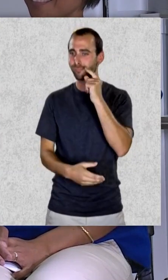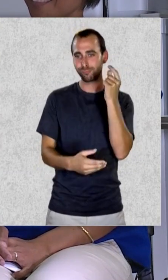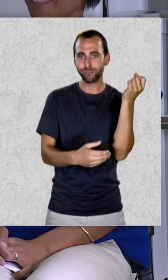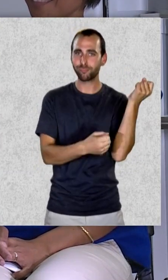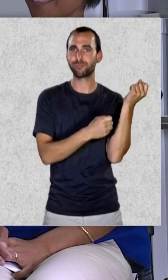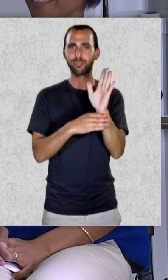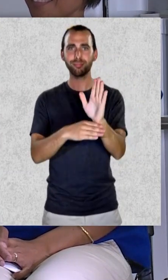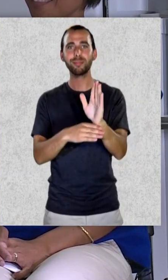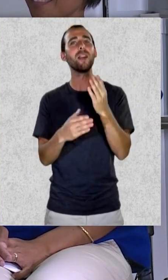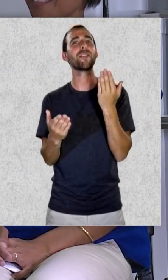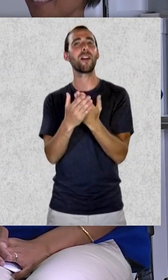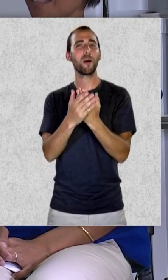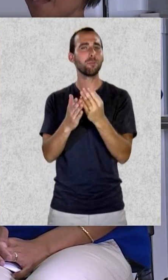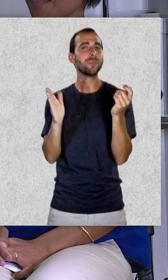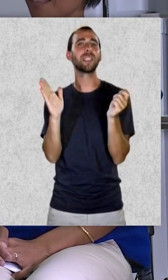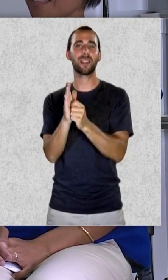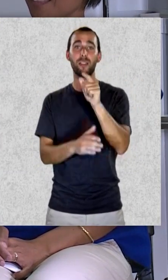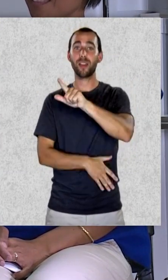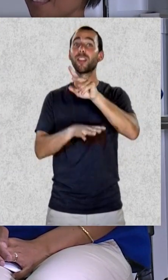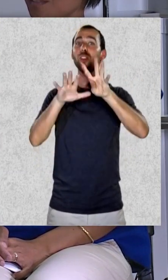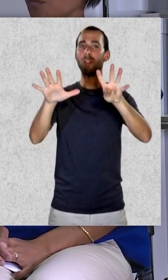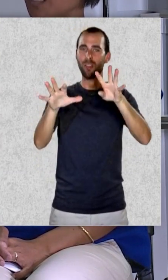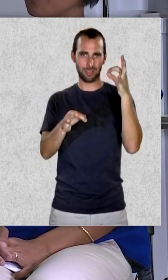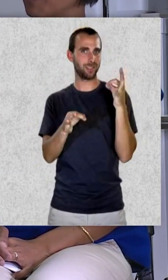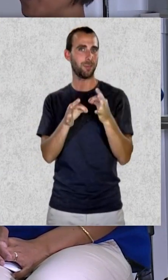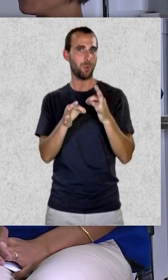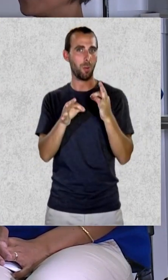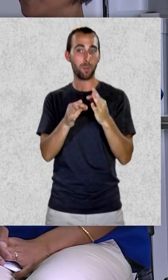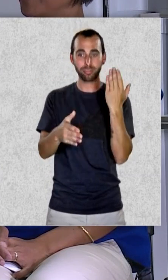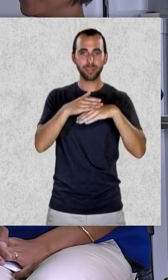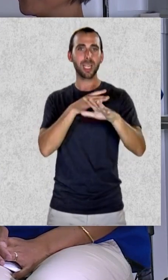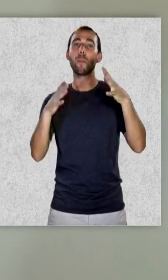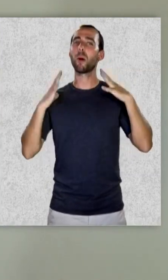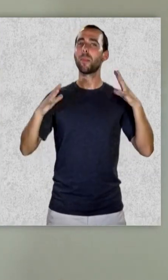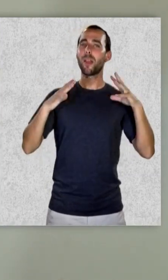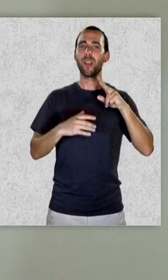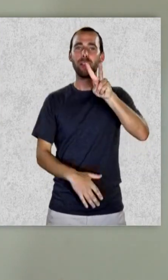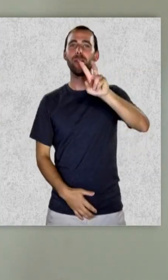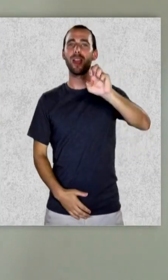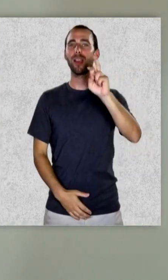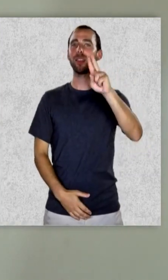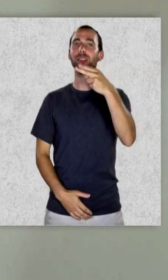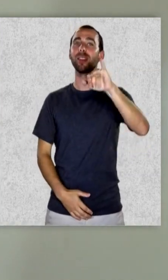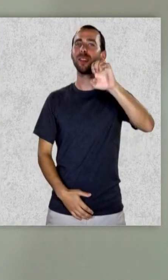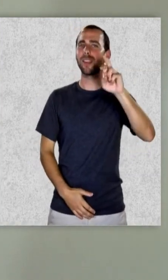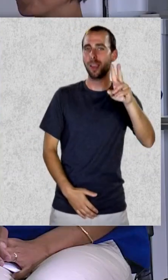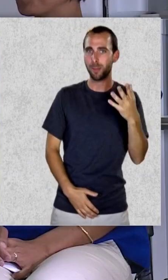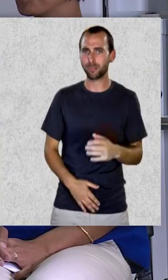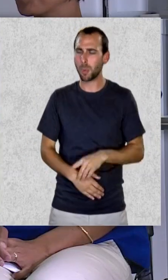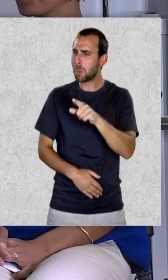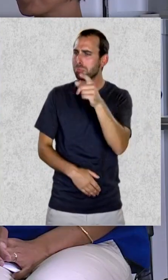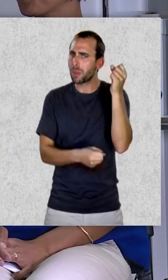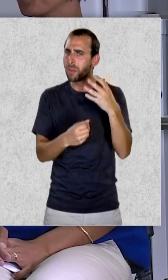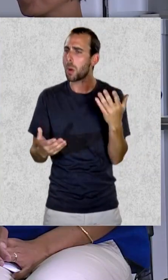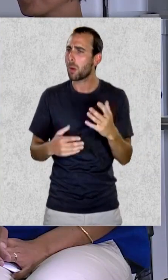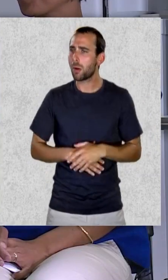ça se passera le 29 septembre. Sur la promenade Pierre-Bernier. Voilà. Et ce sera quoi exactement comme manifestation? On a